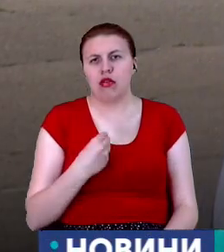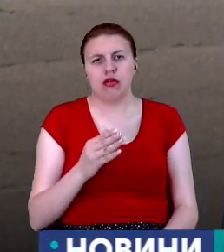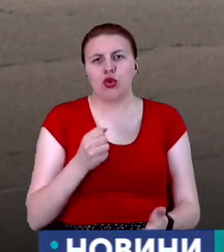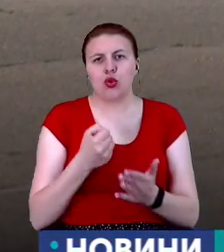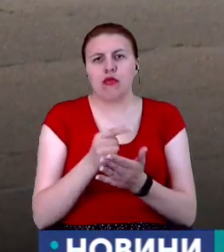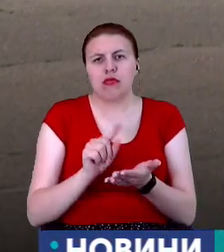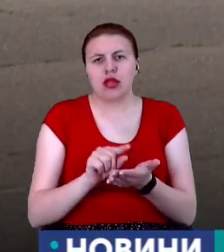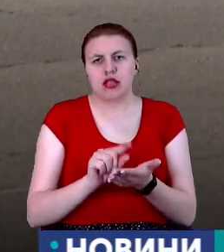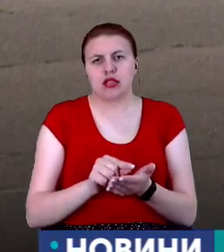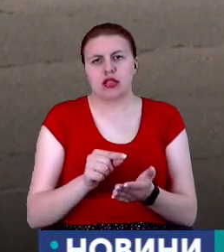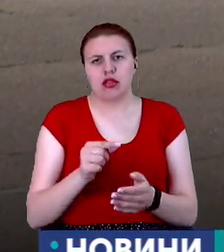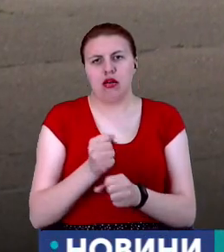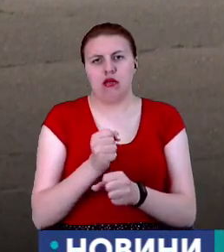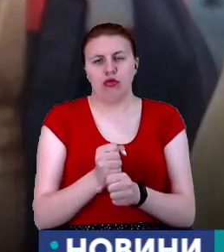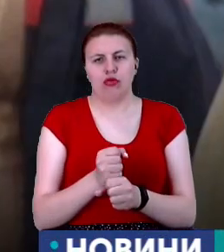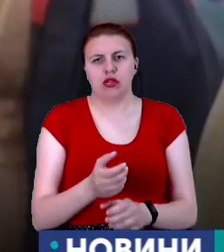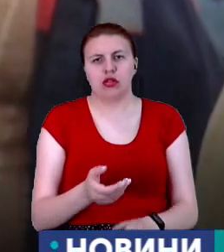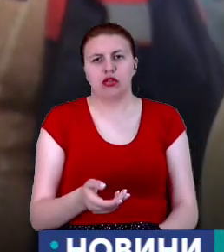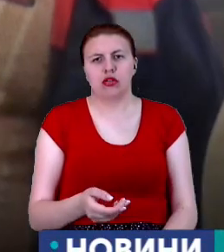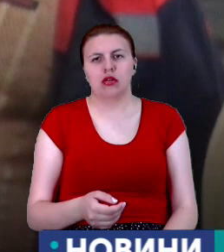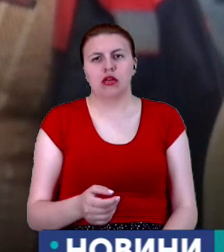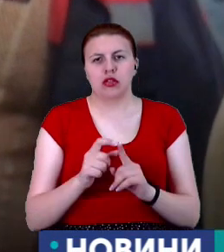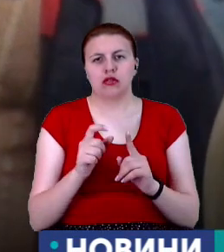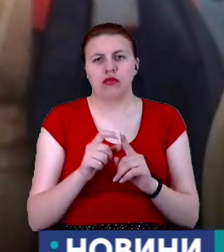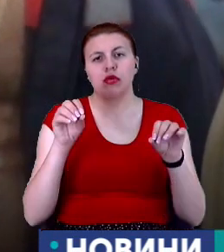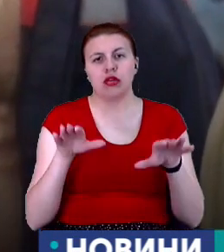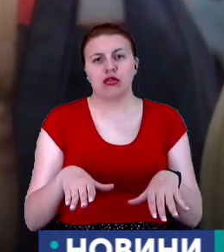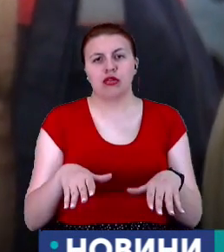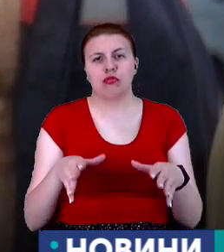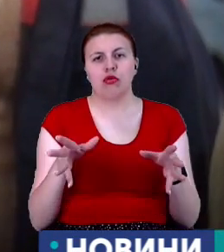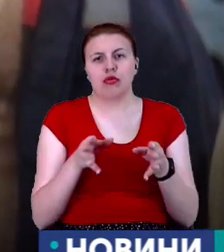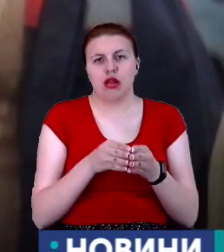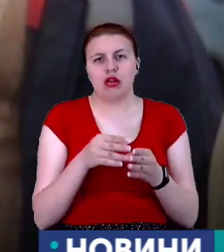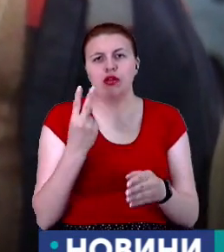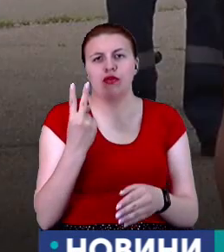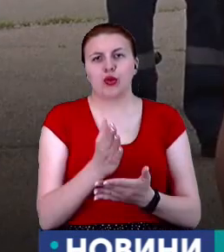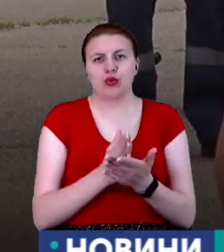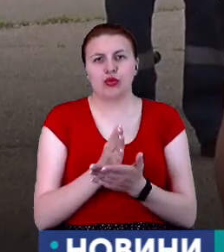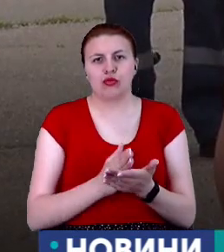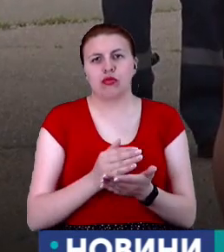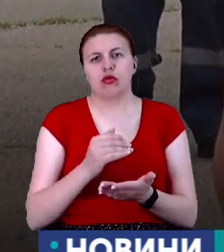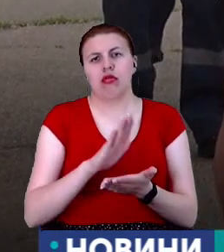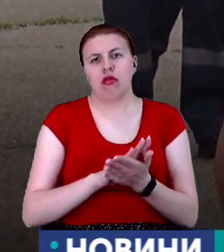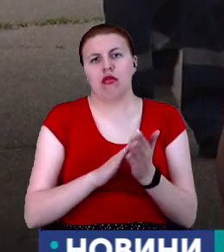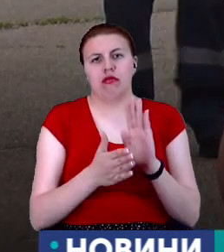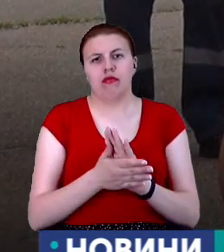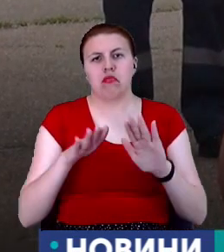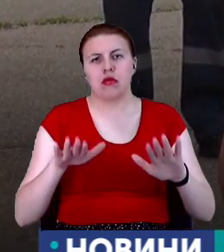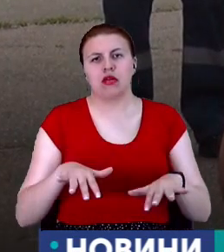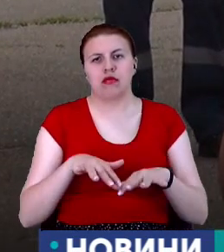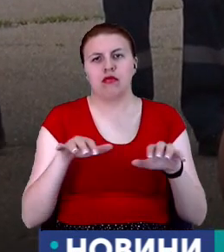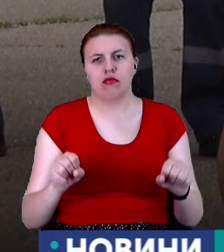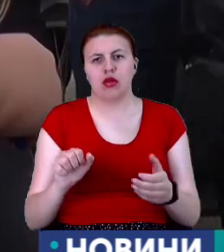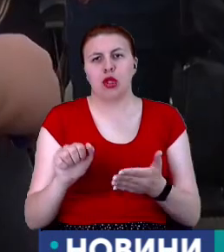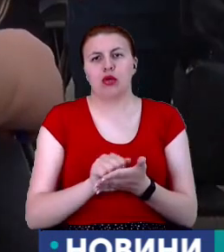голови профспілки аварійної служби Вікторії Шухіної, рішення про об'єднання 2 служб ухвалила місцева влада. Згідно документа, усе майно